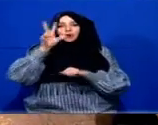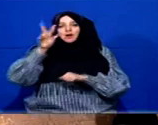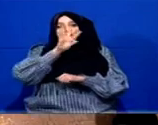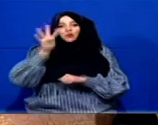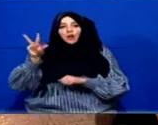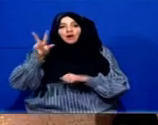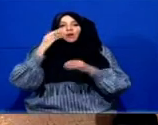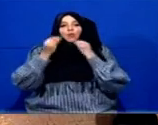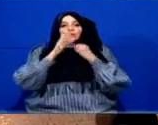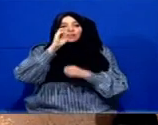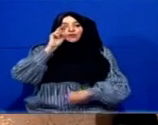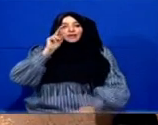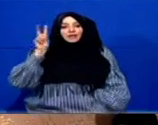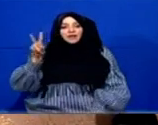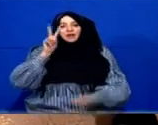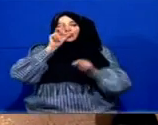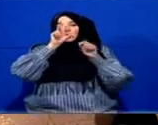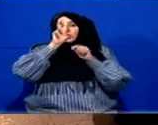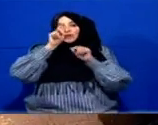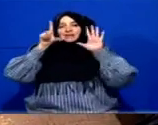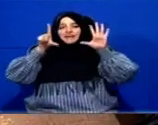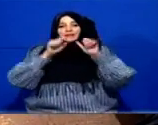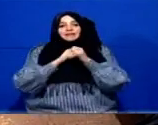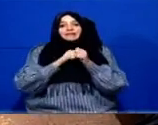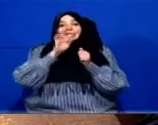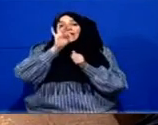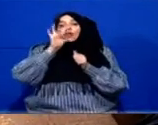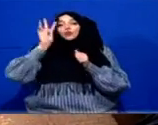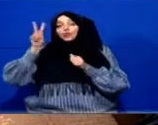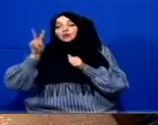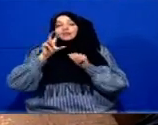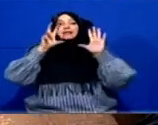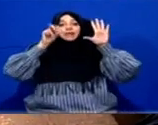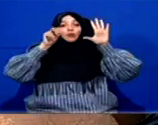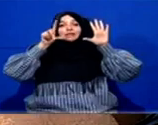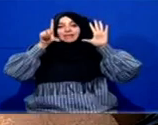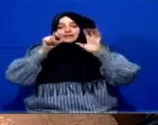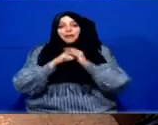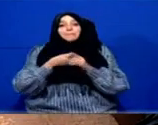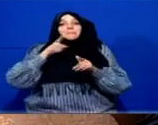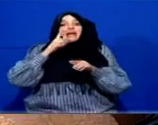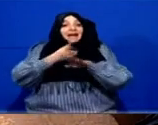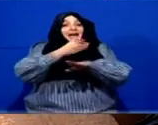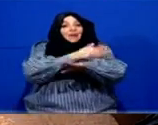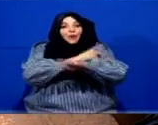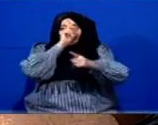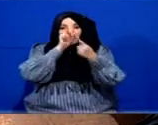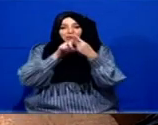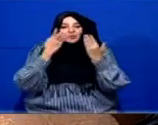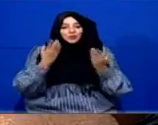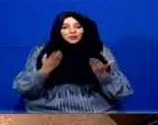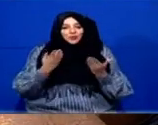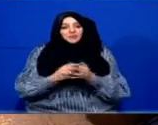0 21 سبعه وثلاثون سبعه نتلقاها بعد بيان موضوعي لقاء هذا العدد